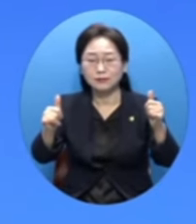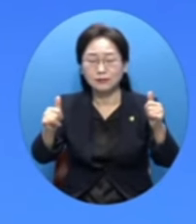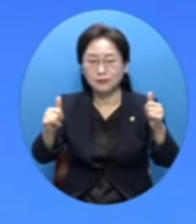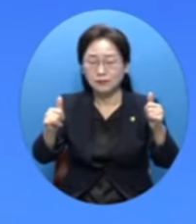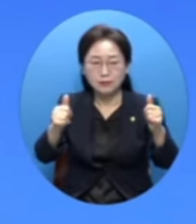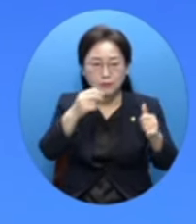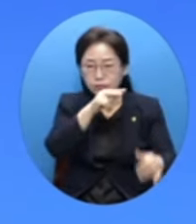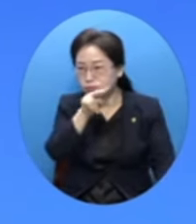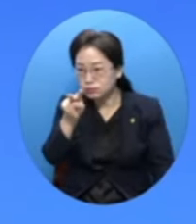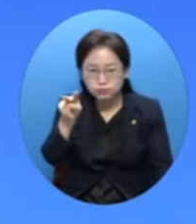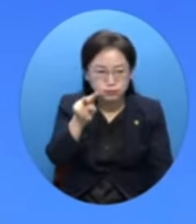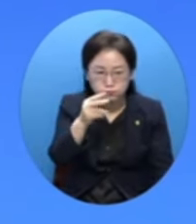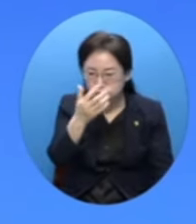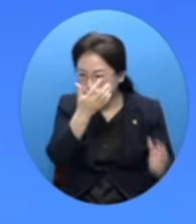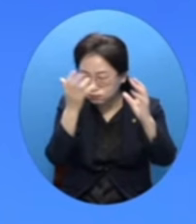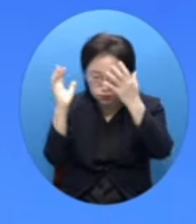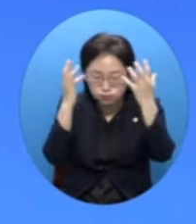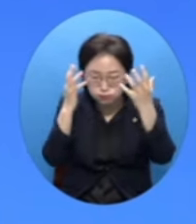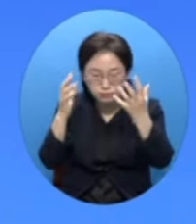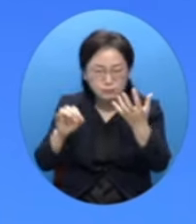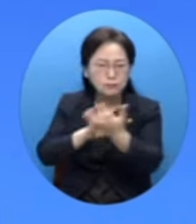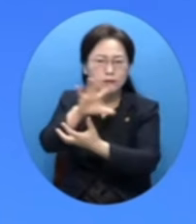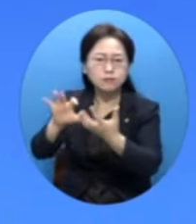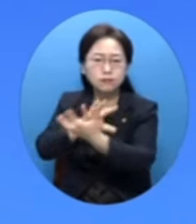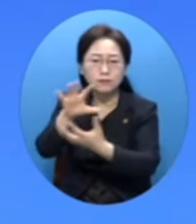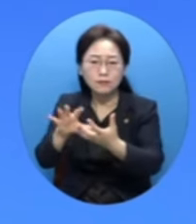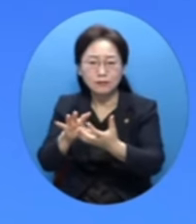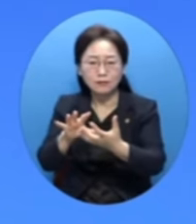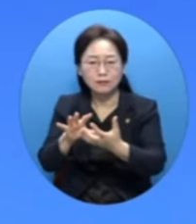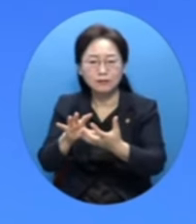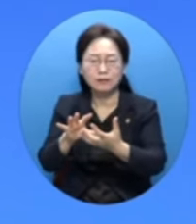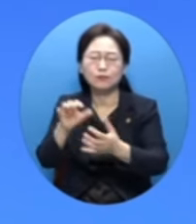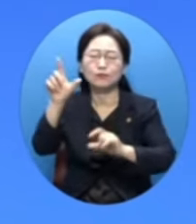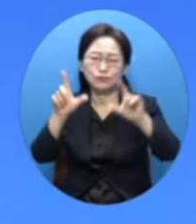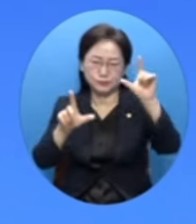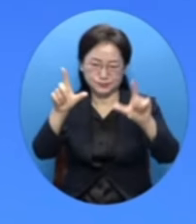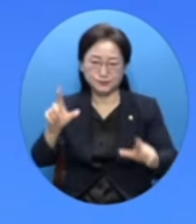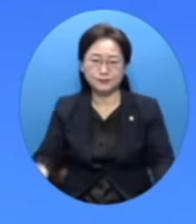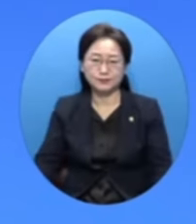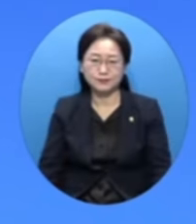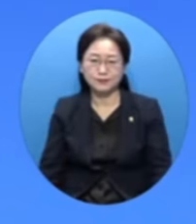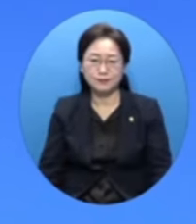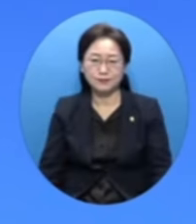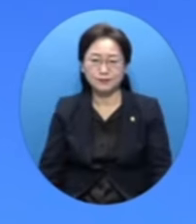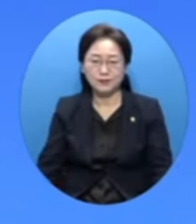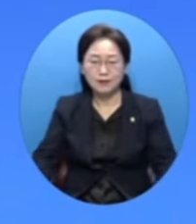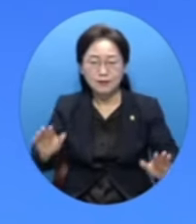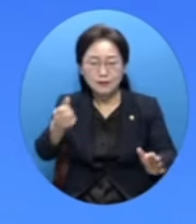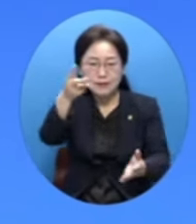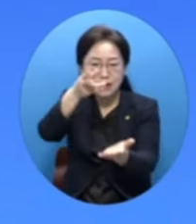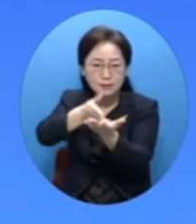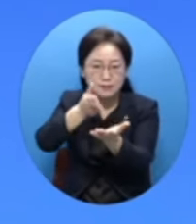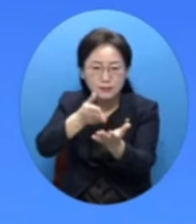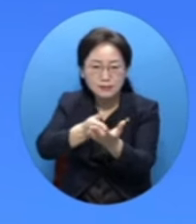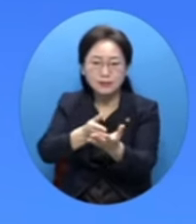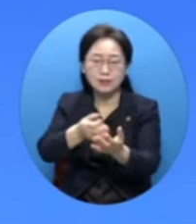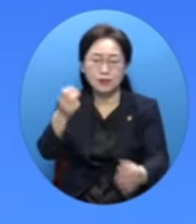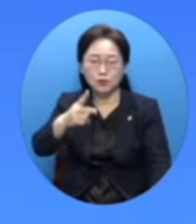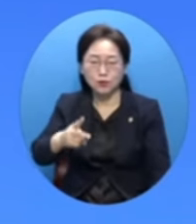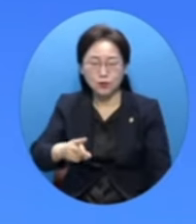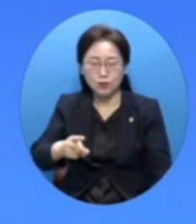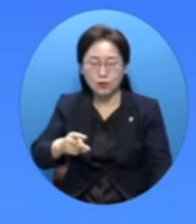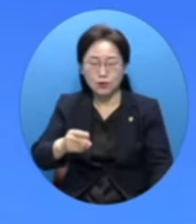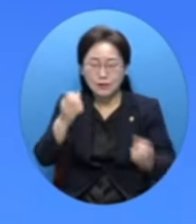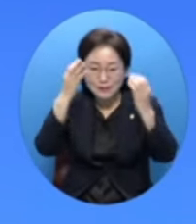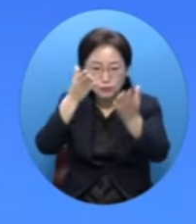혼돈과 어려움에 빠지게 한 그런 모습이 아니었나 하는 생각이 듭니다. 매스컴, SNS 이 모든 뉴스를